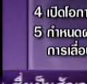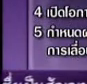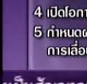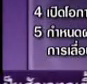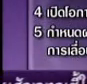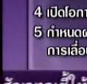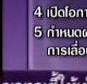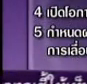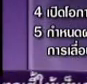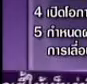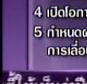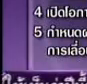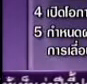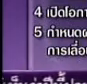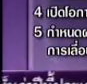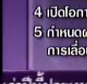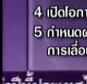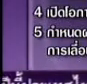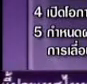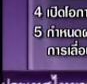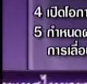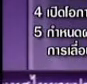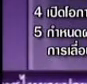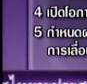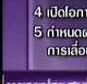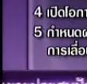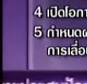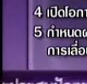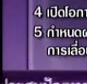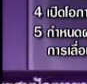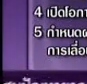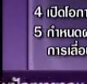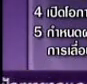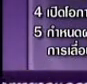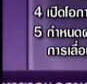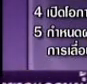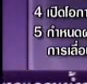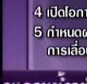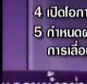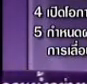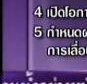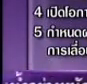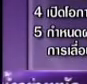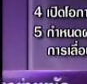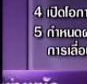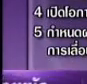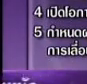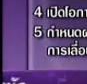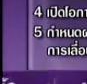ตรีในโอกาสที่วันที่8มีนาคมนี้จะเป็นวันครบรอบ100ปีวันสตรีสากลค่ะประชาชนร้อยละ